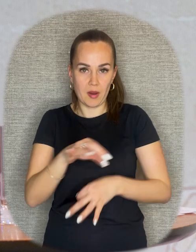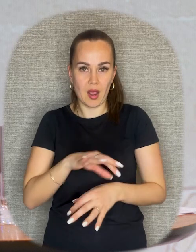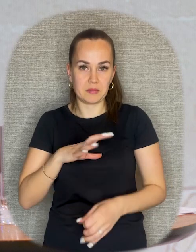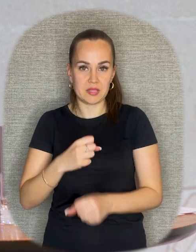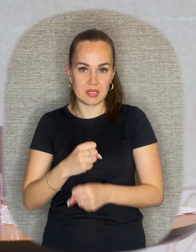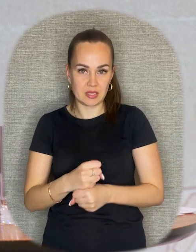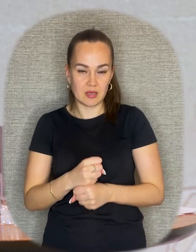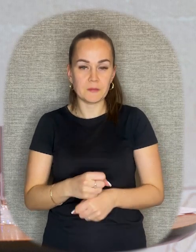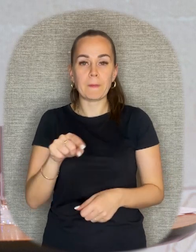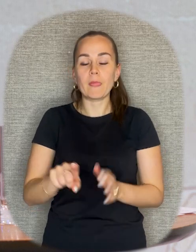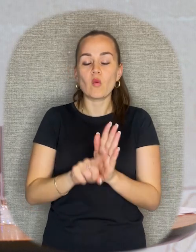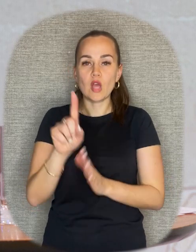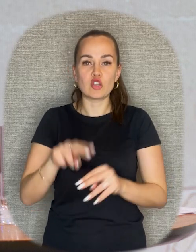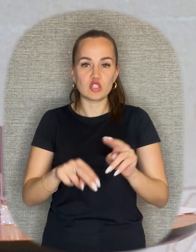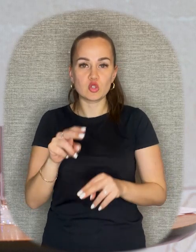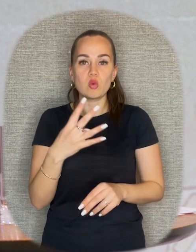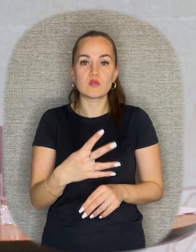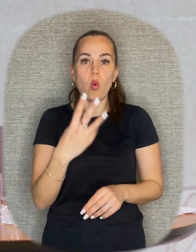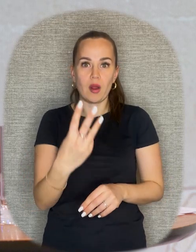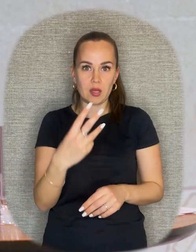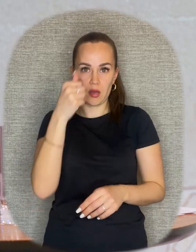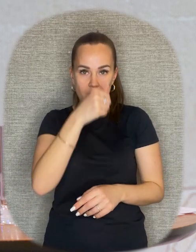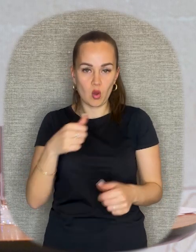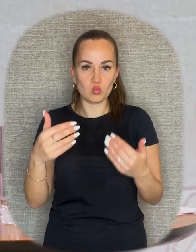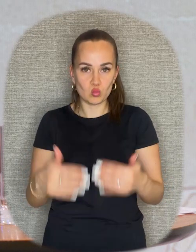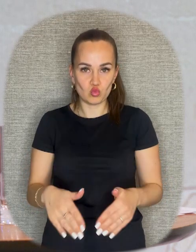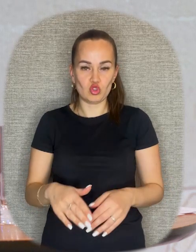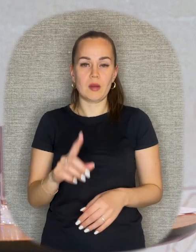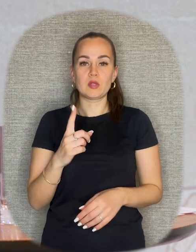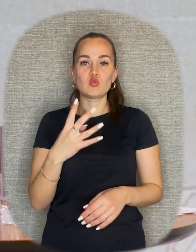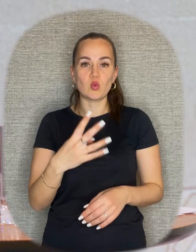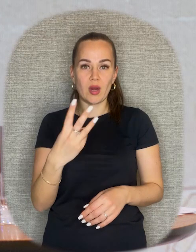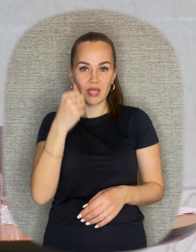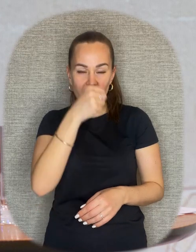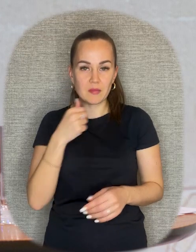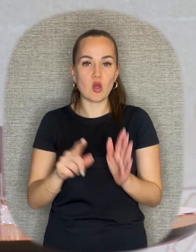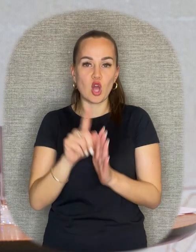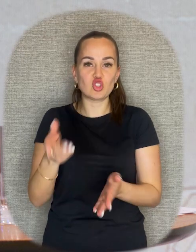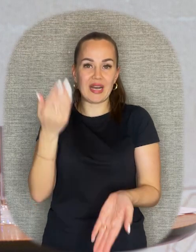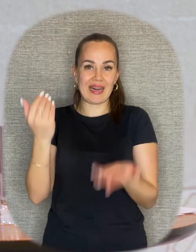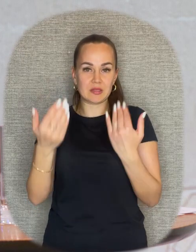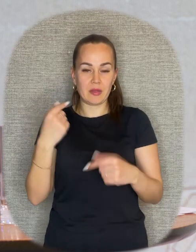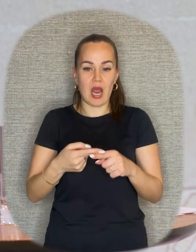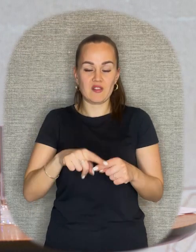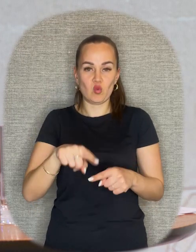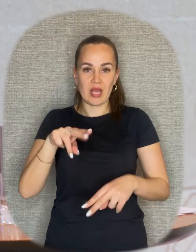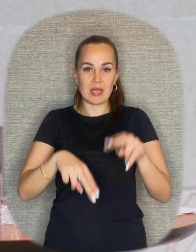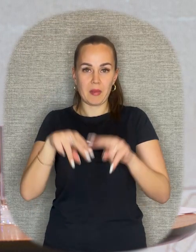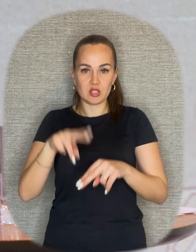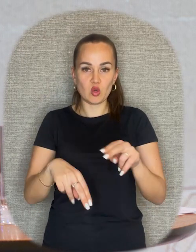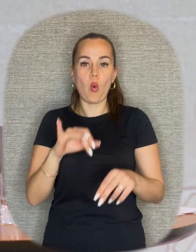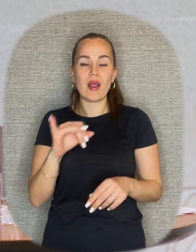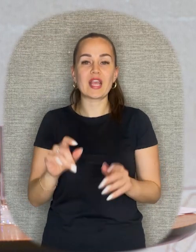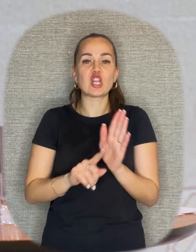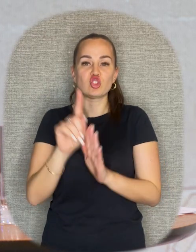он резка это проект сорок второго сорок третьего даже года и более того её начали строить в сорок